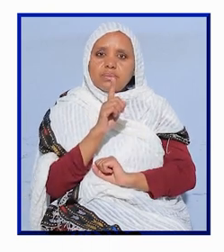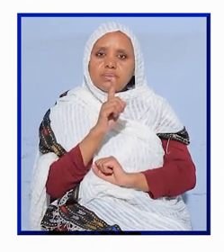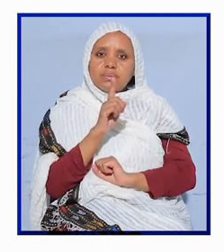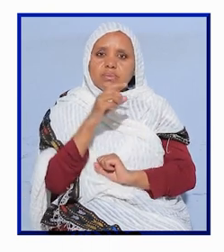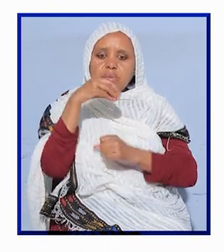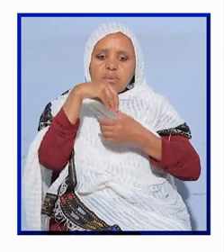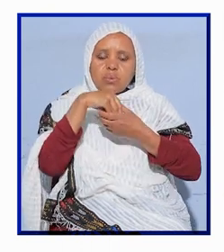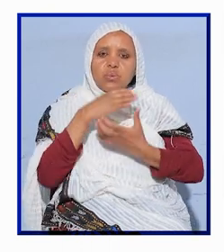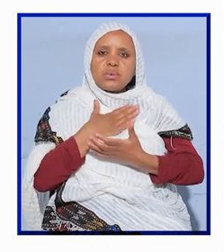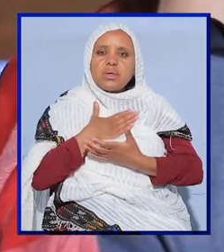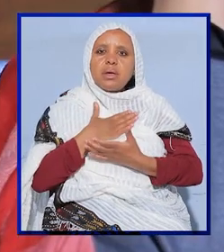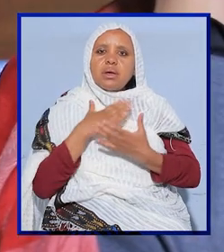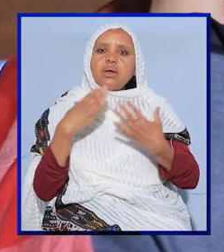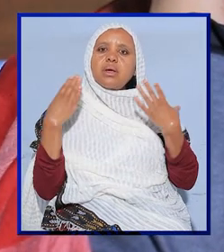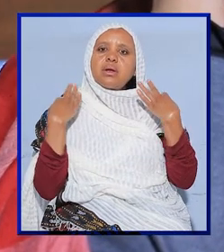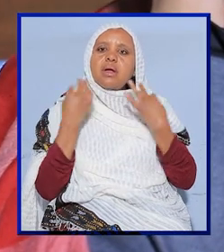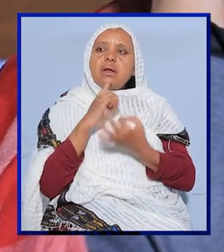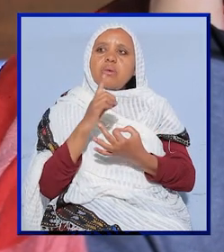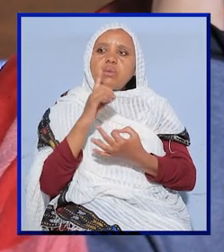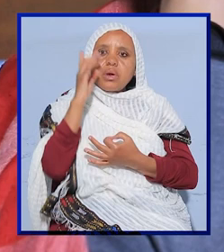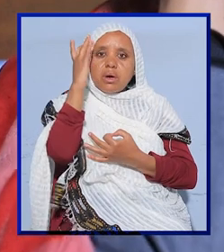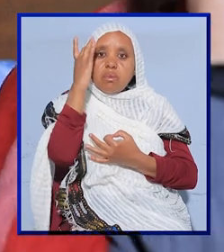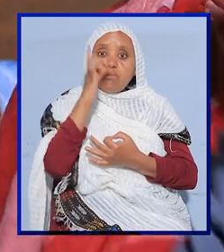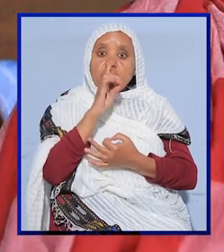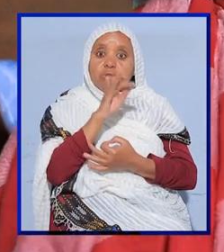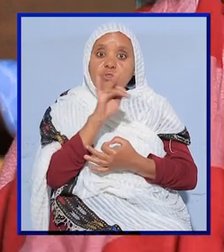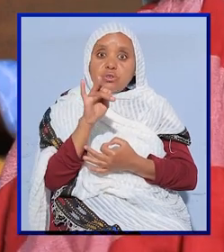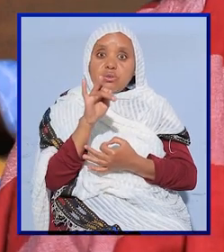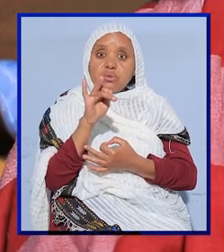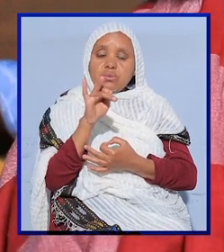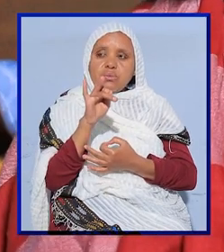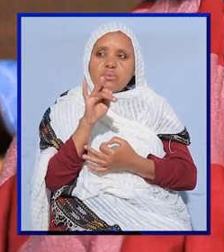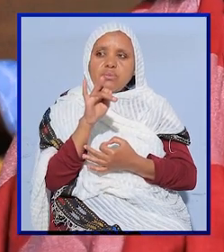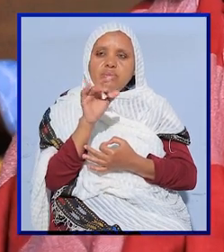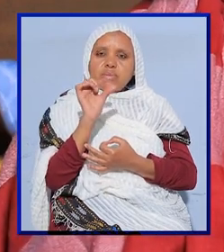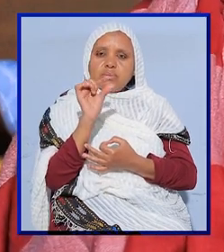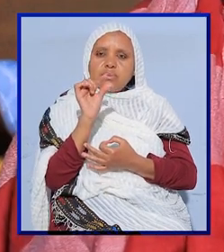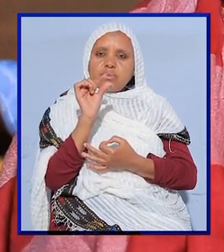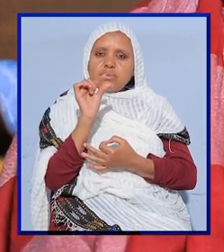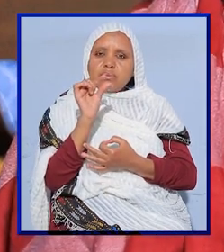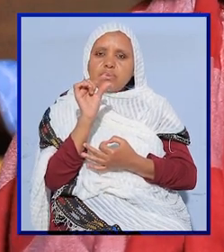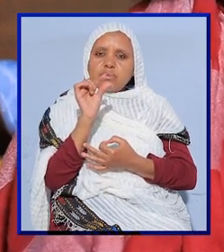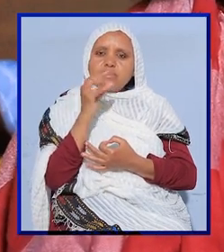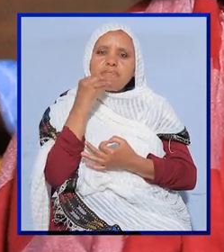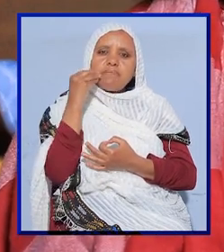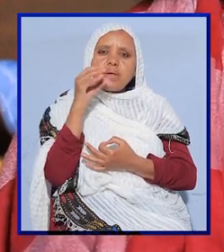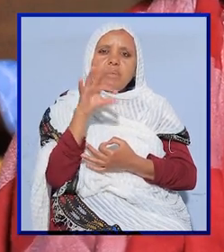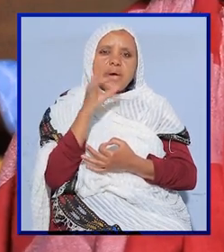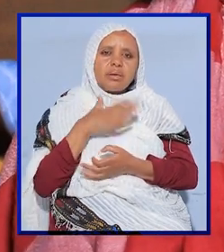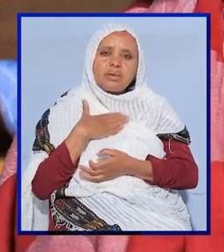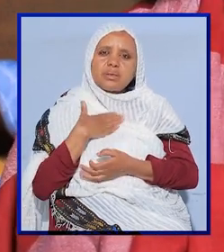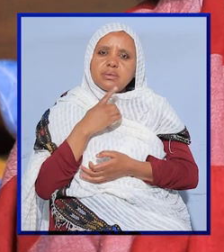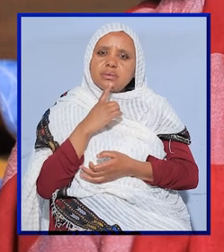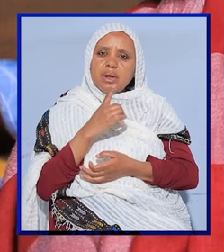ውስጤ ደህና ነው። ህመሙ ነው እንጂ እሺ ቤት ባገኝ ደስ